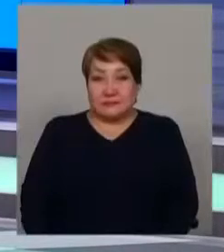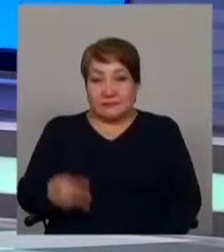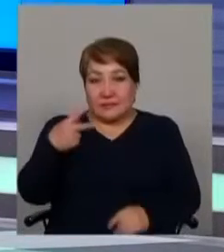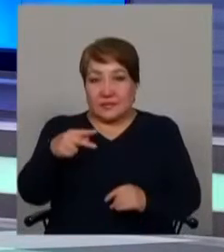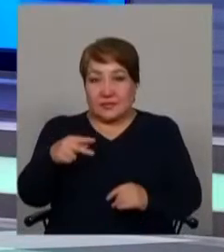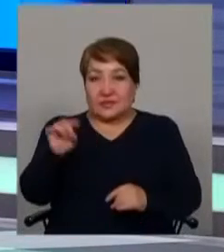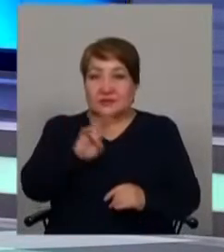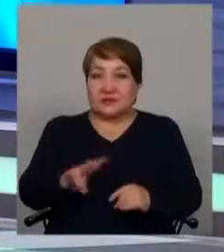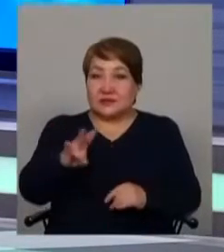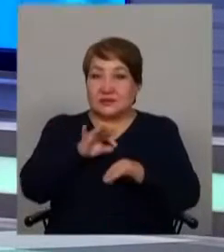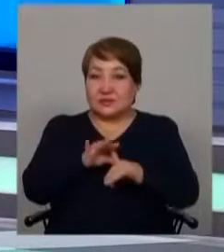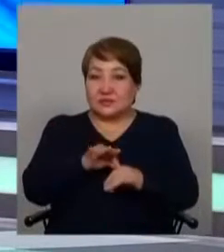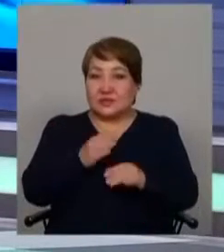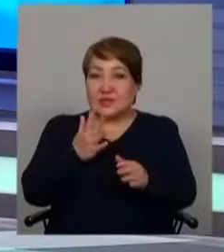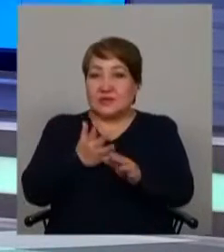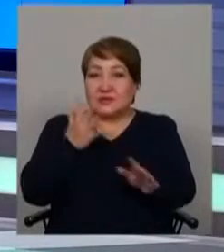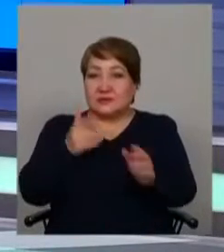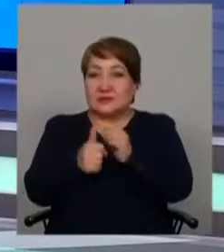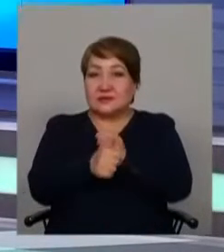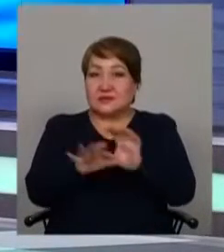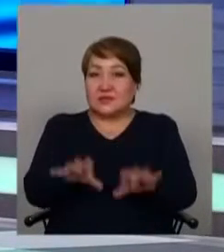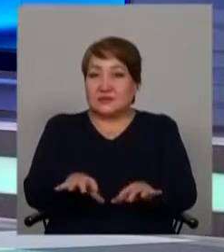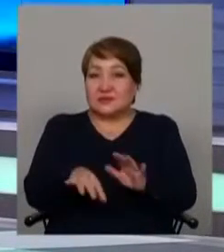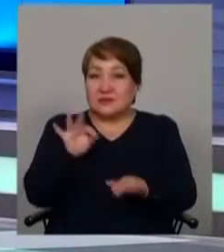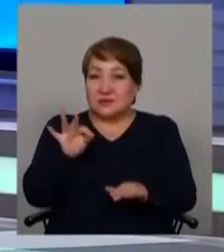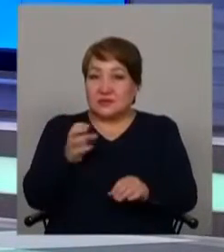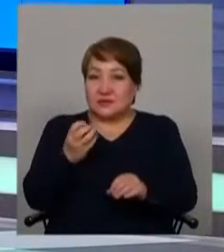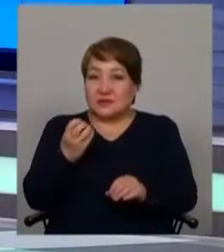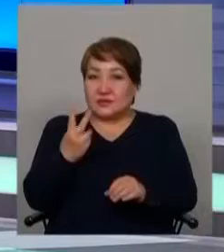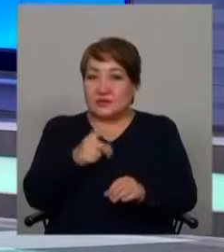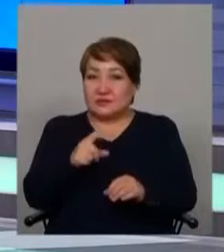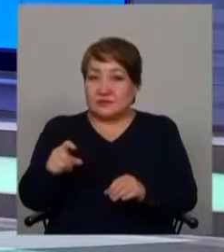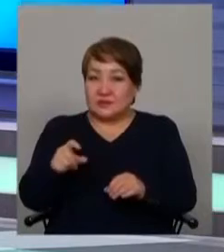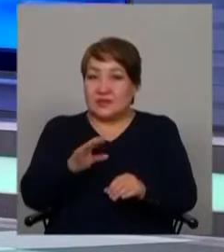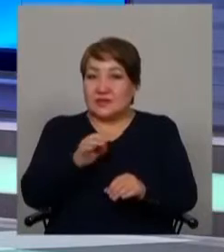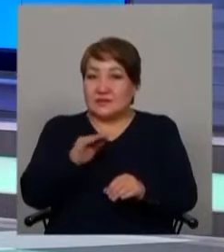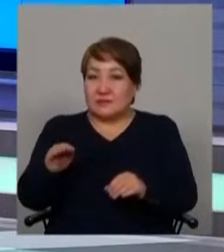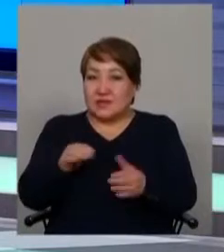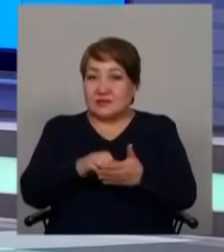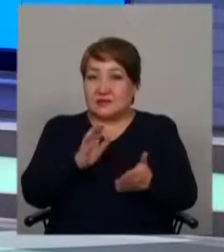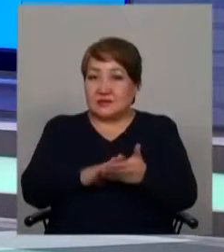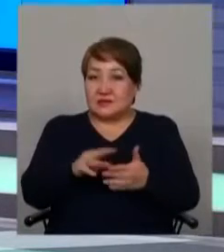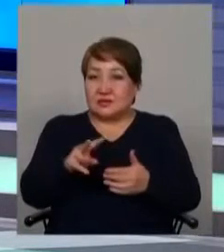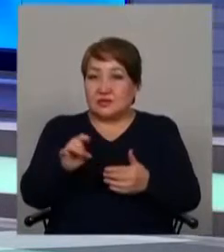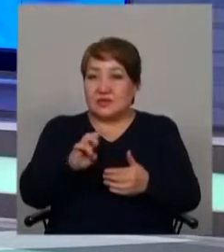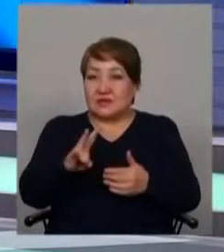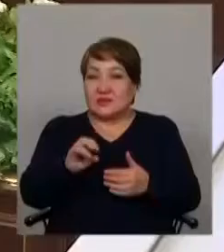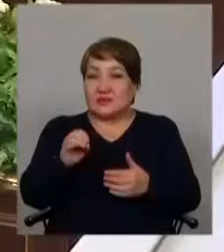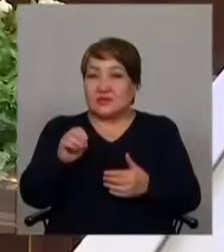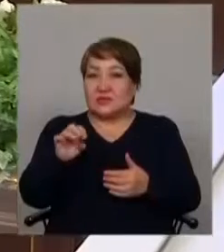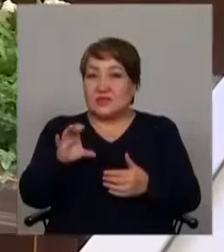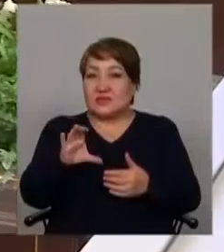20 қарашада өтетін кезектен тыс президент сайлауына тағы екі үміткер ресми тіркелді. Нұрлан Әуесбаев пен Салтанат